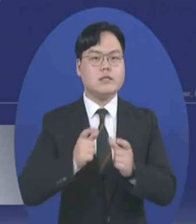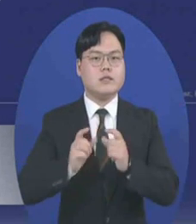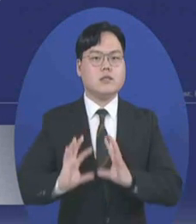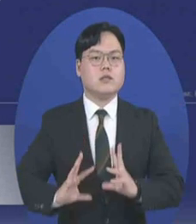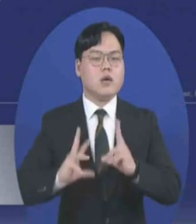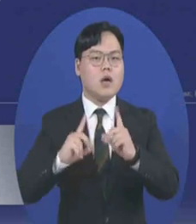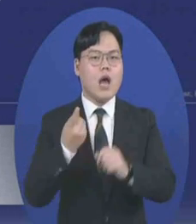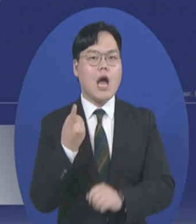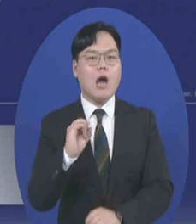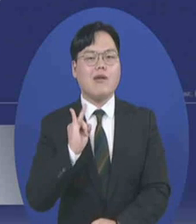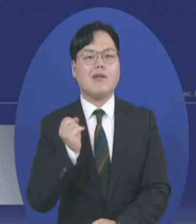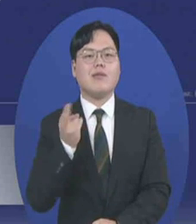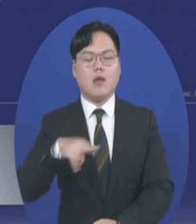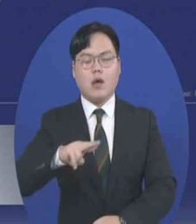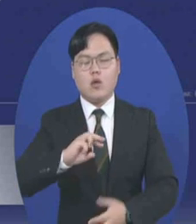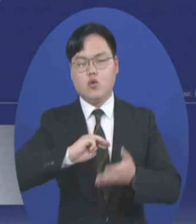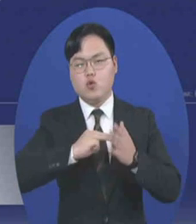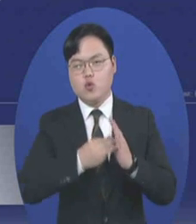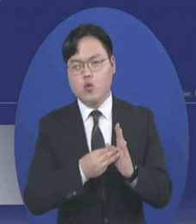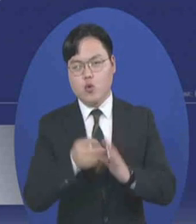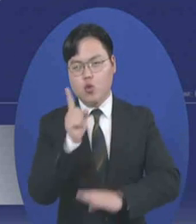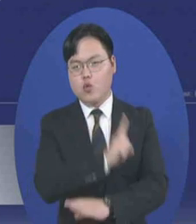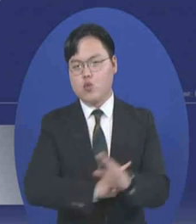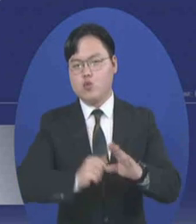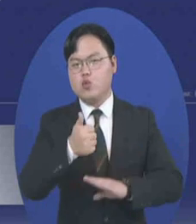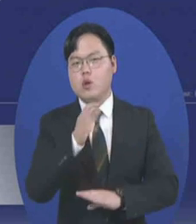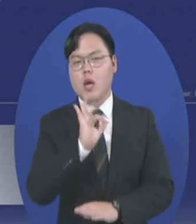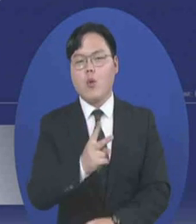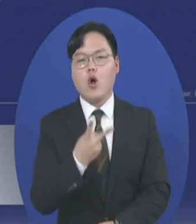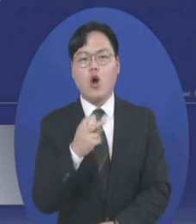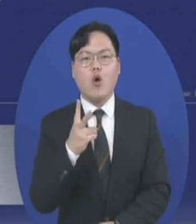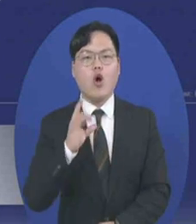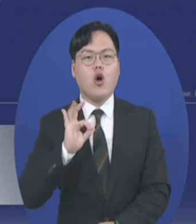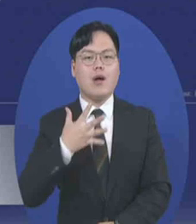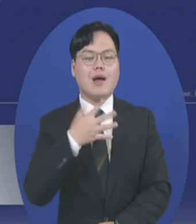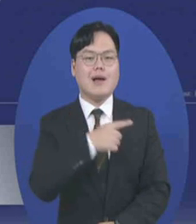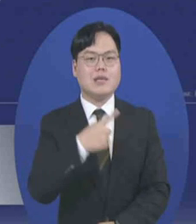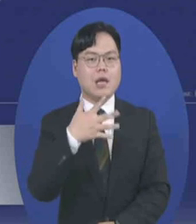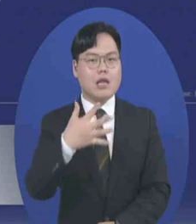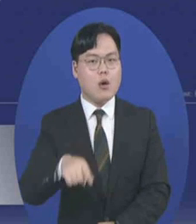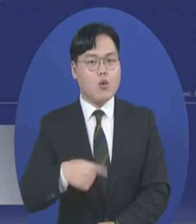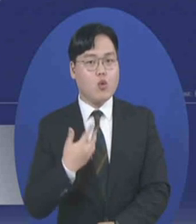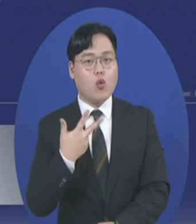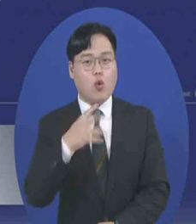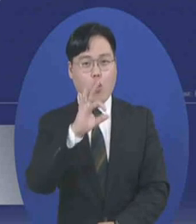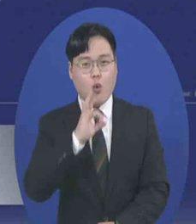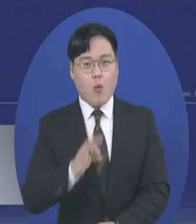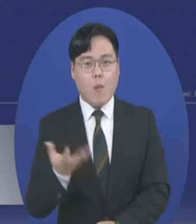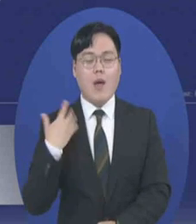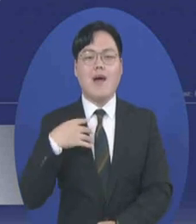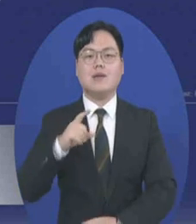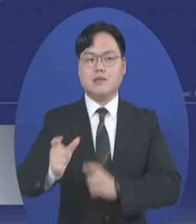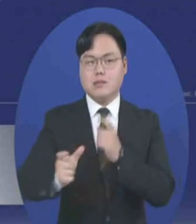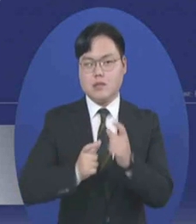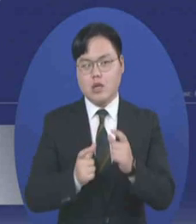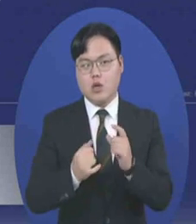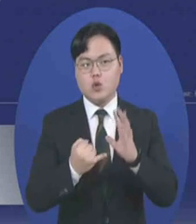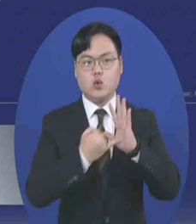Эдийн засгаа сэргээх 10 их наядын цогц төлөвлөгөөний үр дүнд 2020 онд хасах 5.3% байсан эдийн засаг